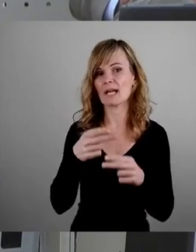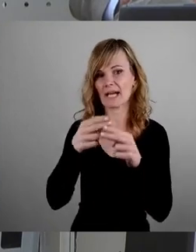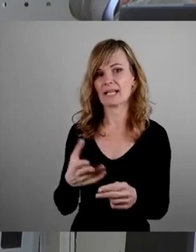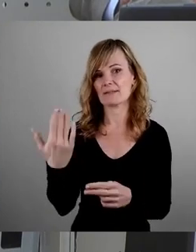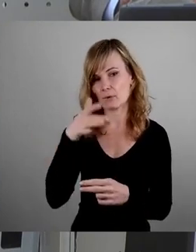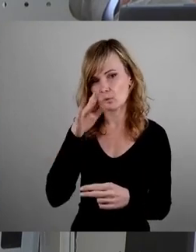ablehnen.